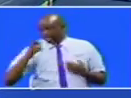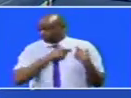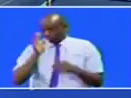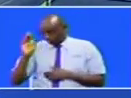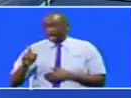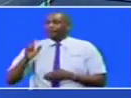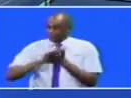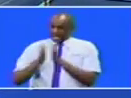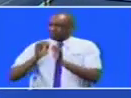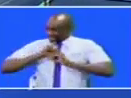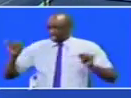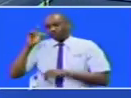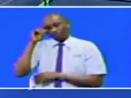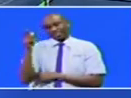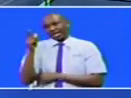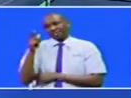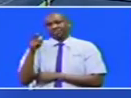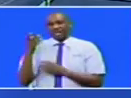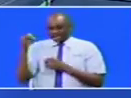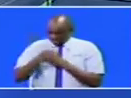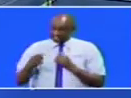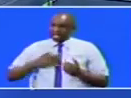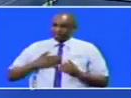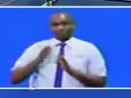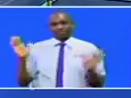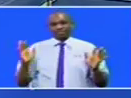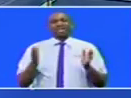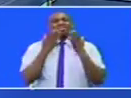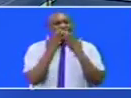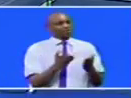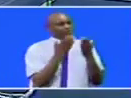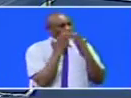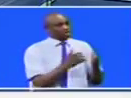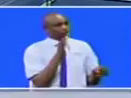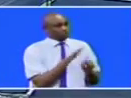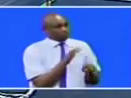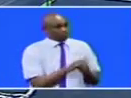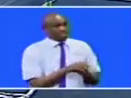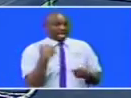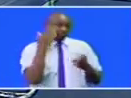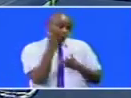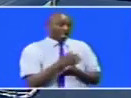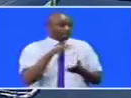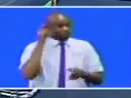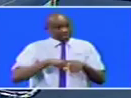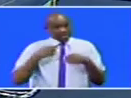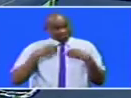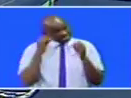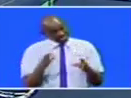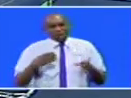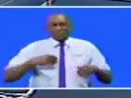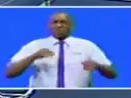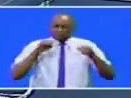ili mji wetu uwe safi, kwa sababu mji wetu ni majukumu yetu. Tosha hapo. Asante sana mheshimiwa kwa kuweza kufika. Mtazamaji, kufikia hapa hatuna la ziada, tulimngojea